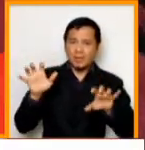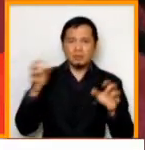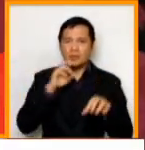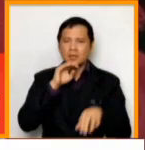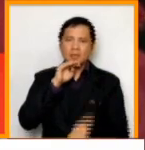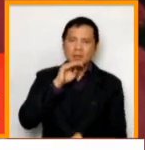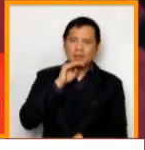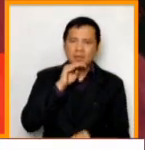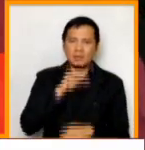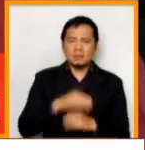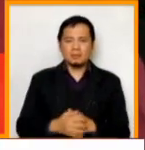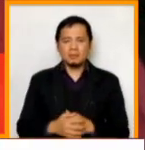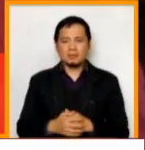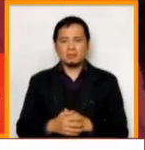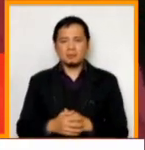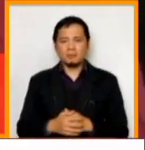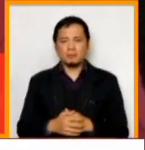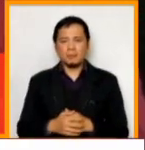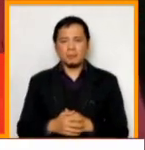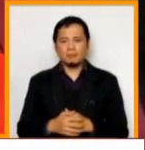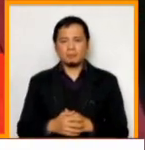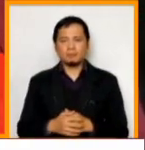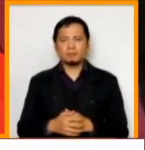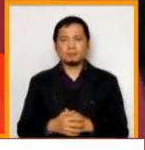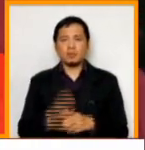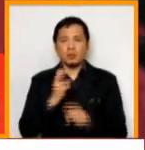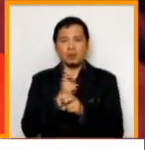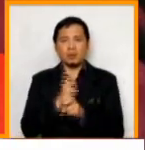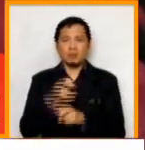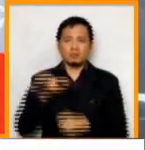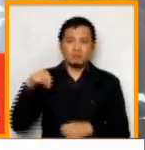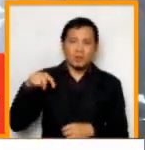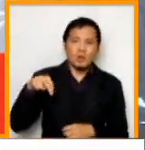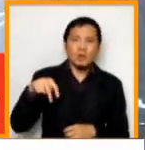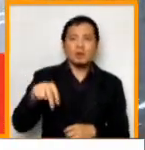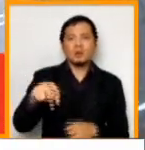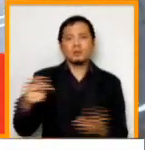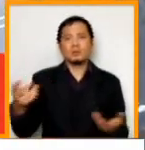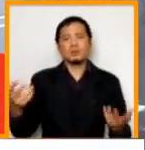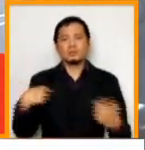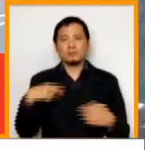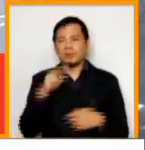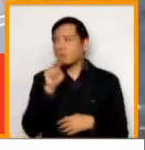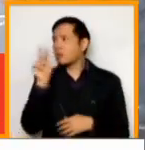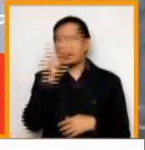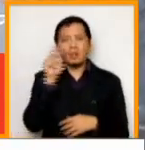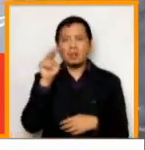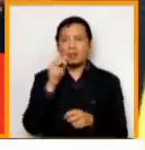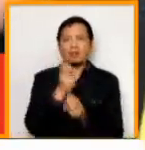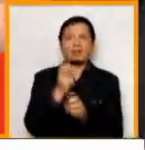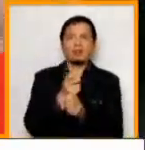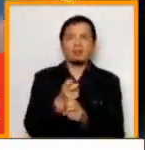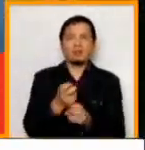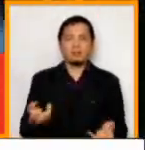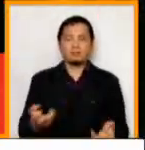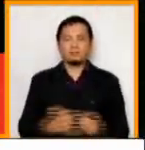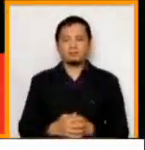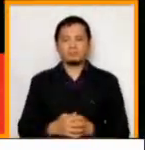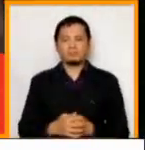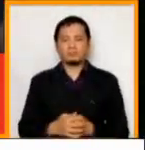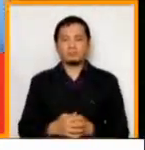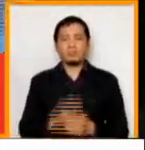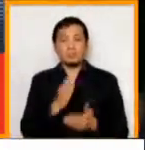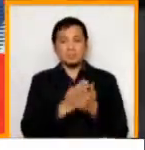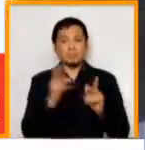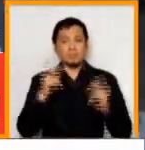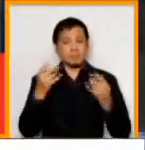sa paglakad, sa pagtingin. Pero may mga naniniwala pa rin na mahalaga ang pagsusuot ng face shield kaya